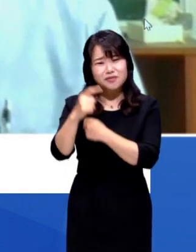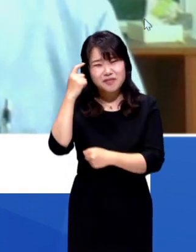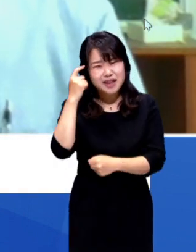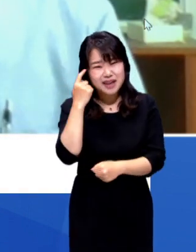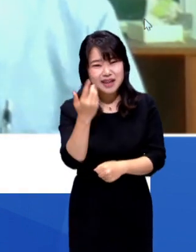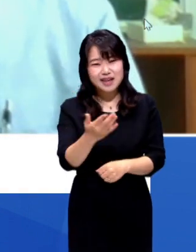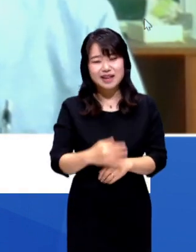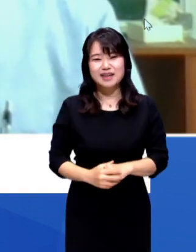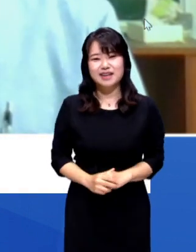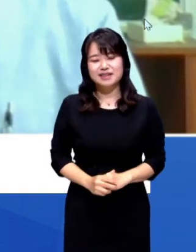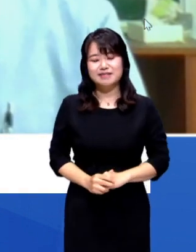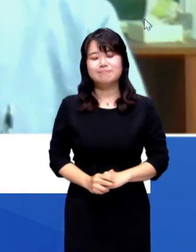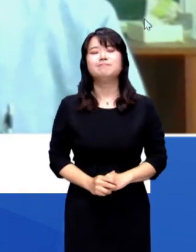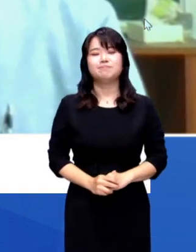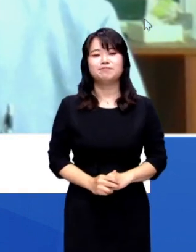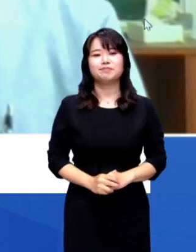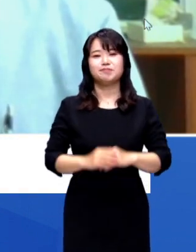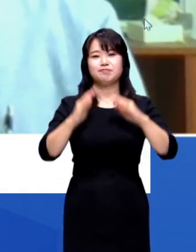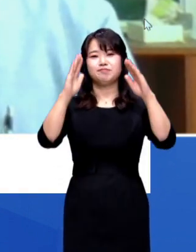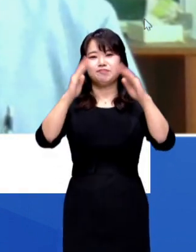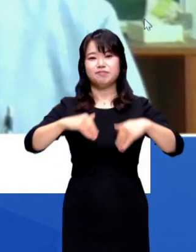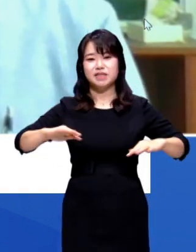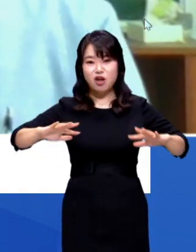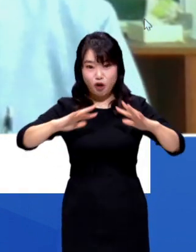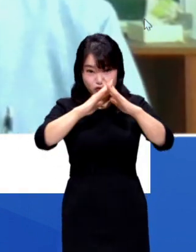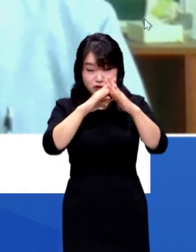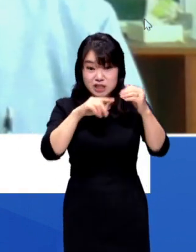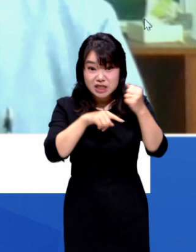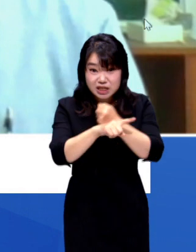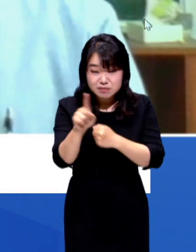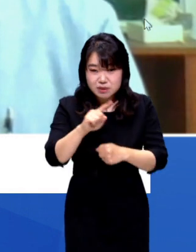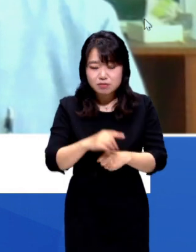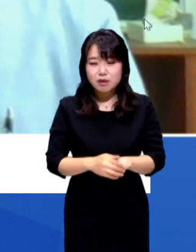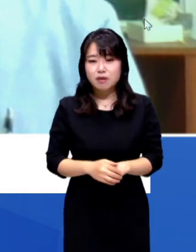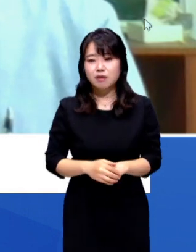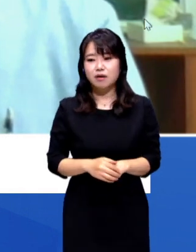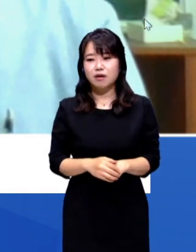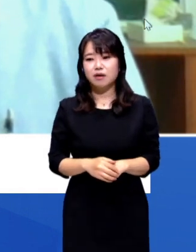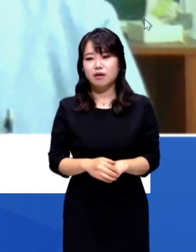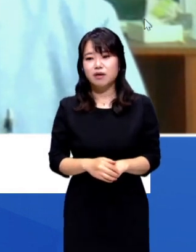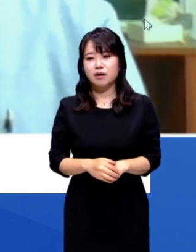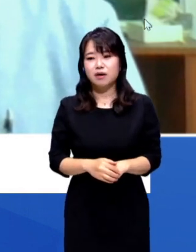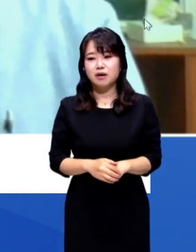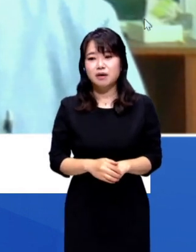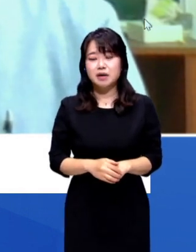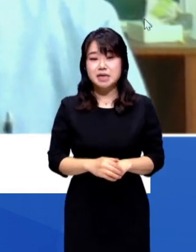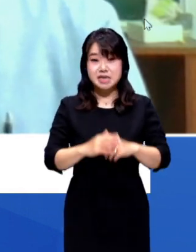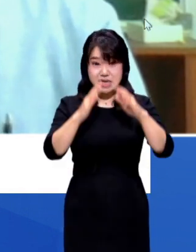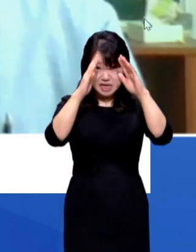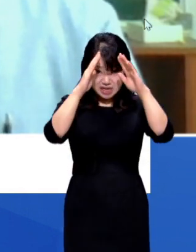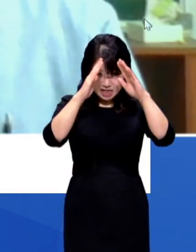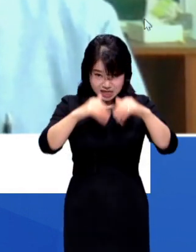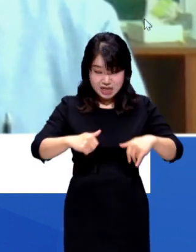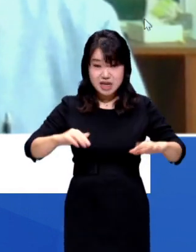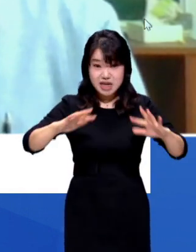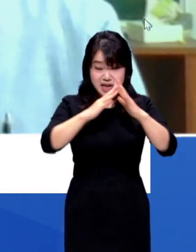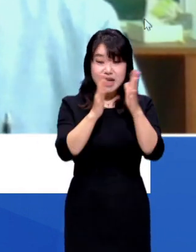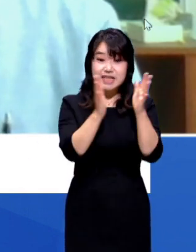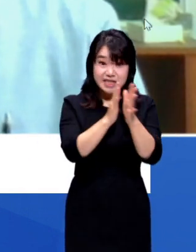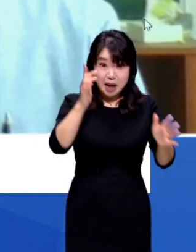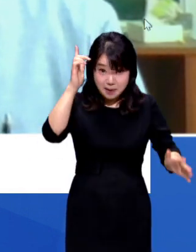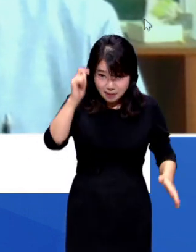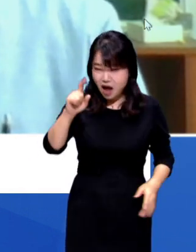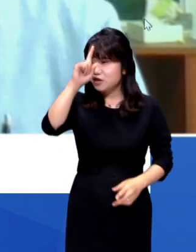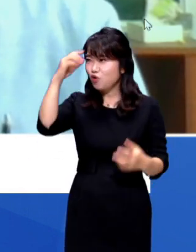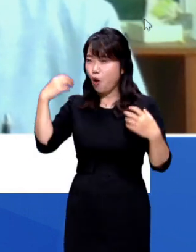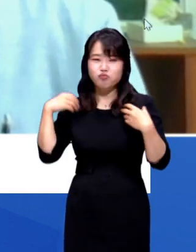재건축이라는 게 시장만 하면 무작정 네. 뭐 정부에서 허가해주고 그러고